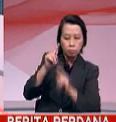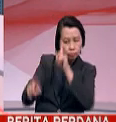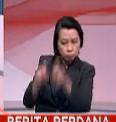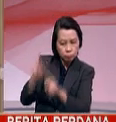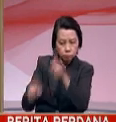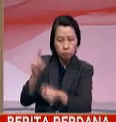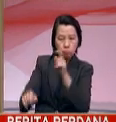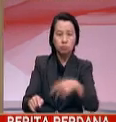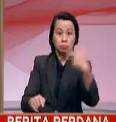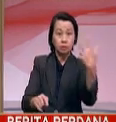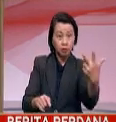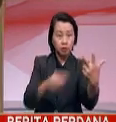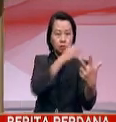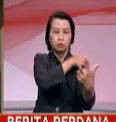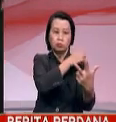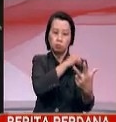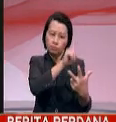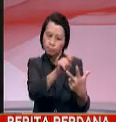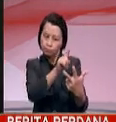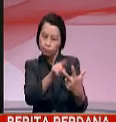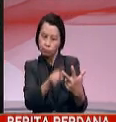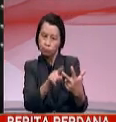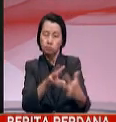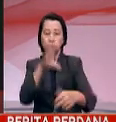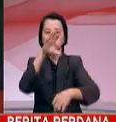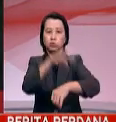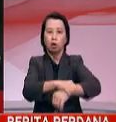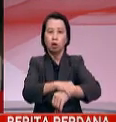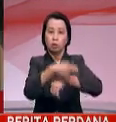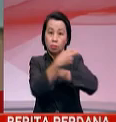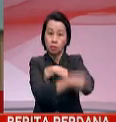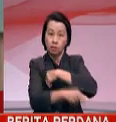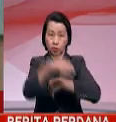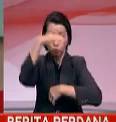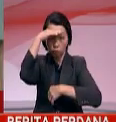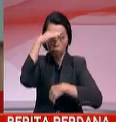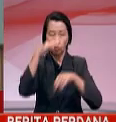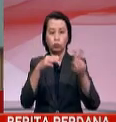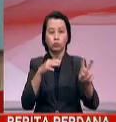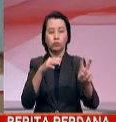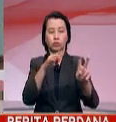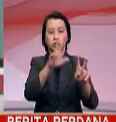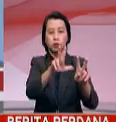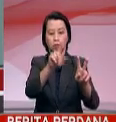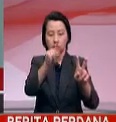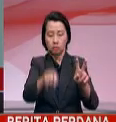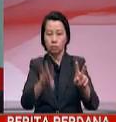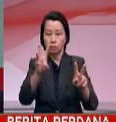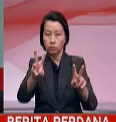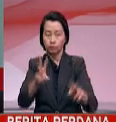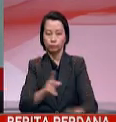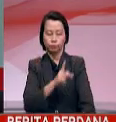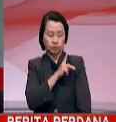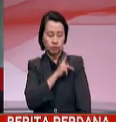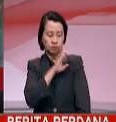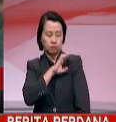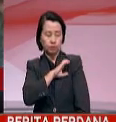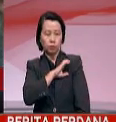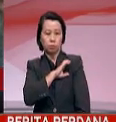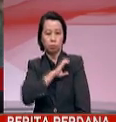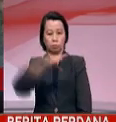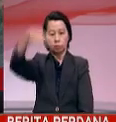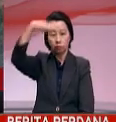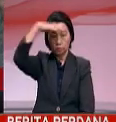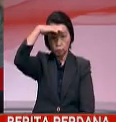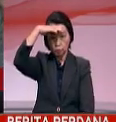siasat terhadap tiga pegawai imigresen yang ditahan di negeri itu pada 23 Jun lepas. Ketua Polis Johor, Dato'